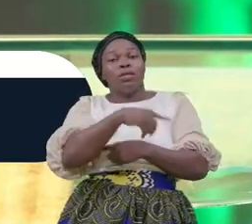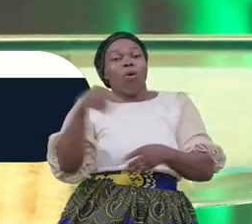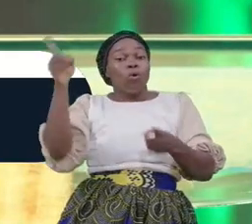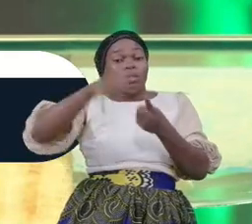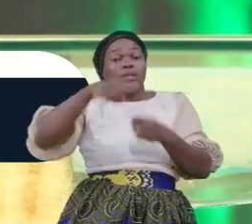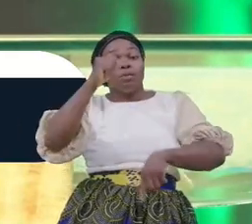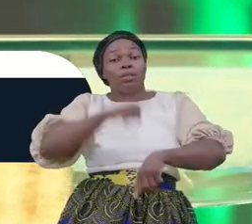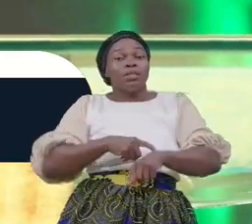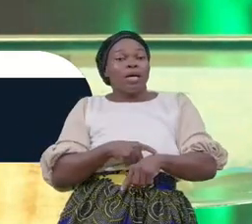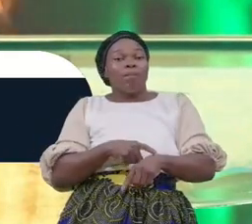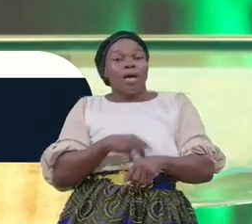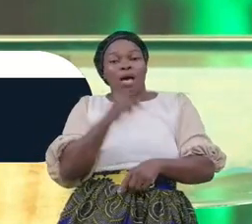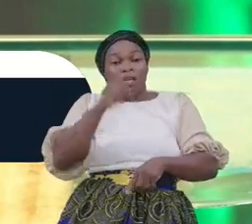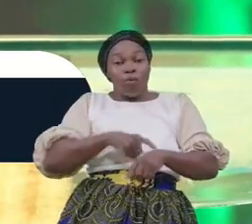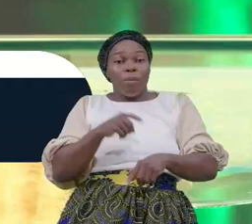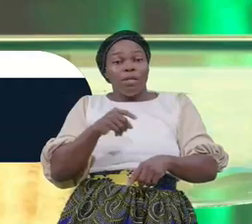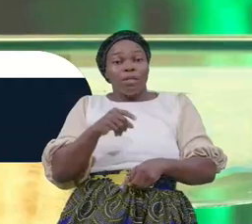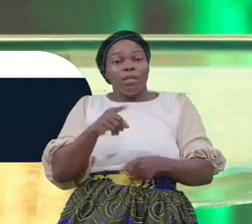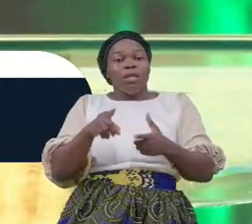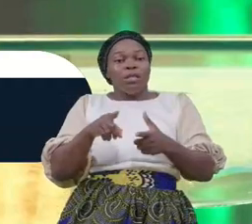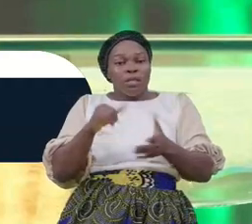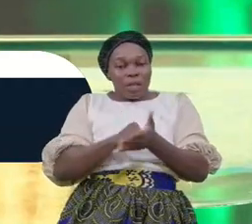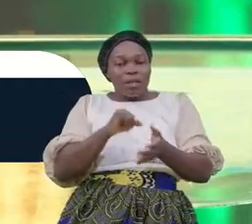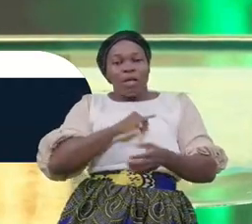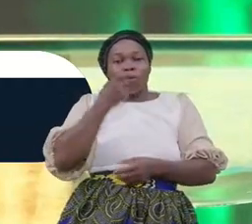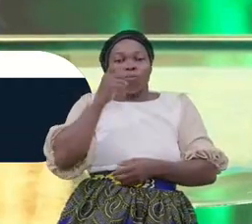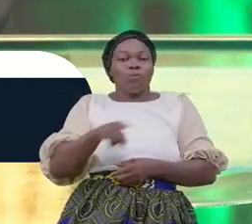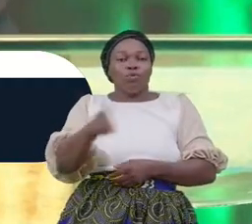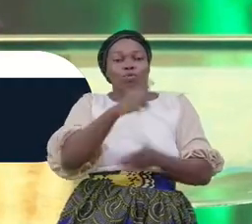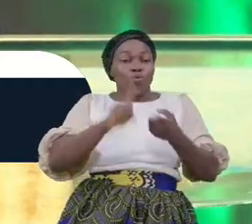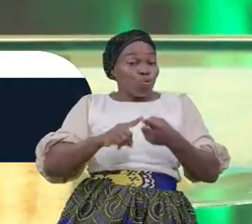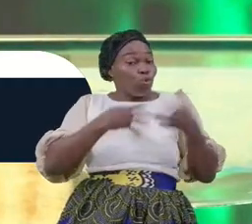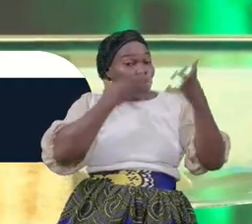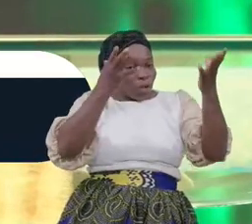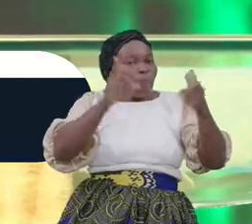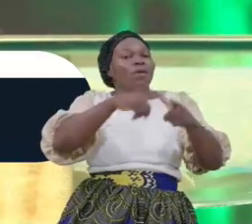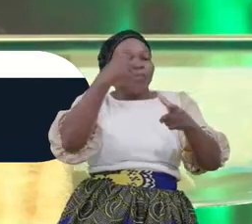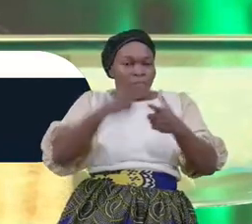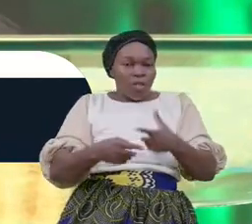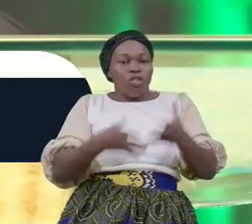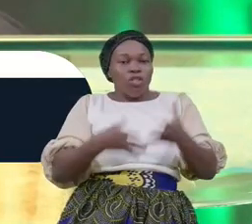jusqu'au moment où je vous demande de pousser des cris et vous saurez que votre